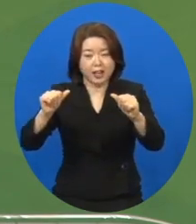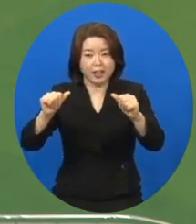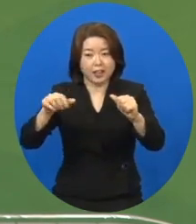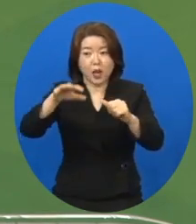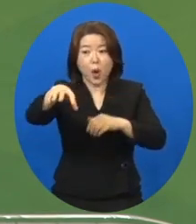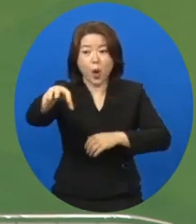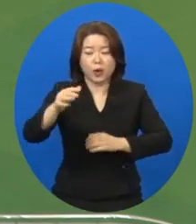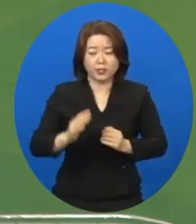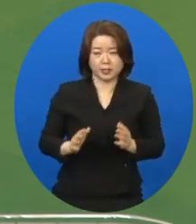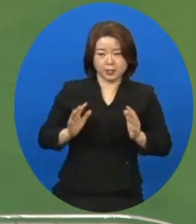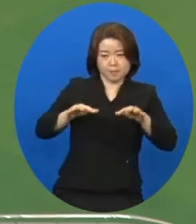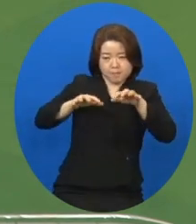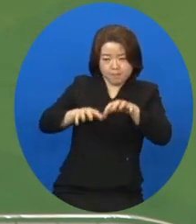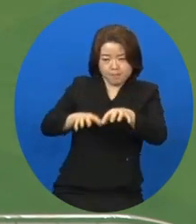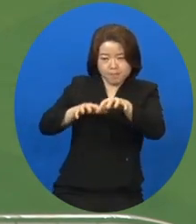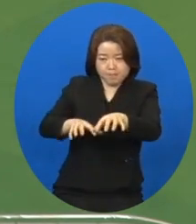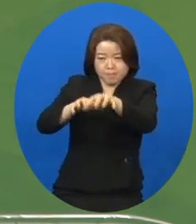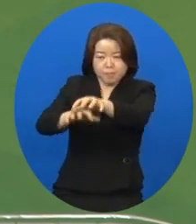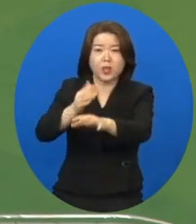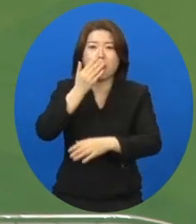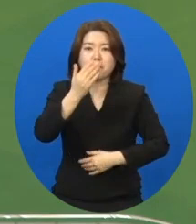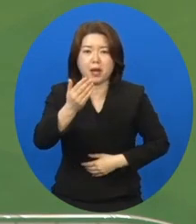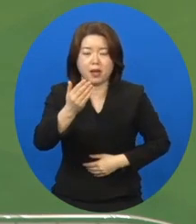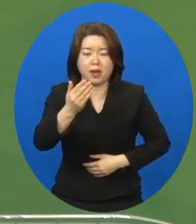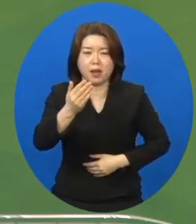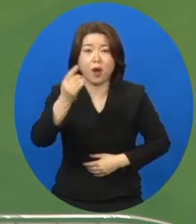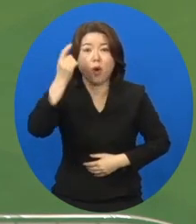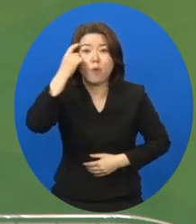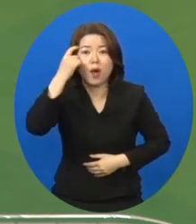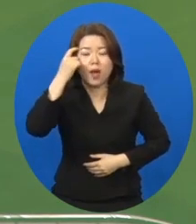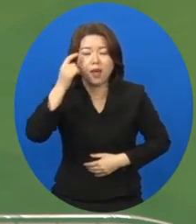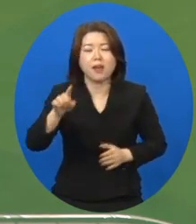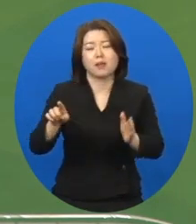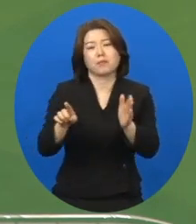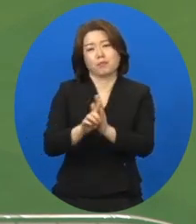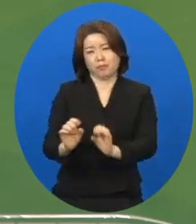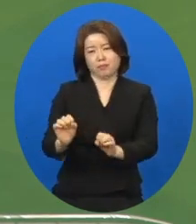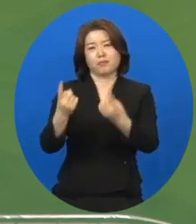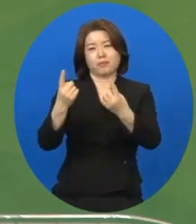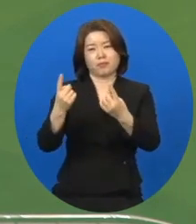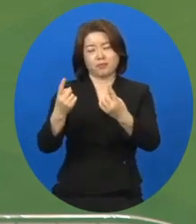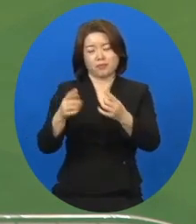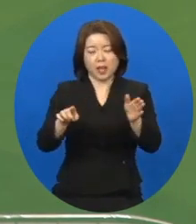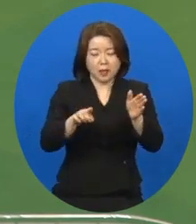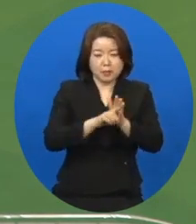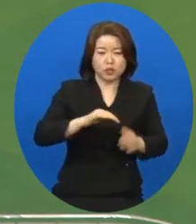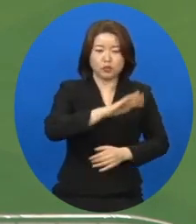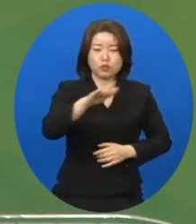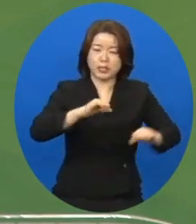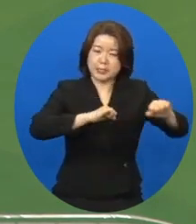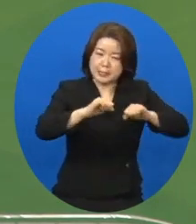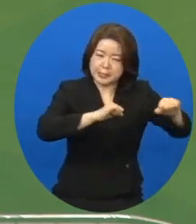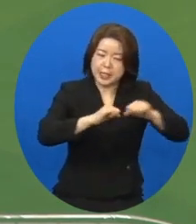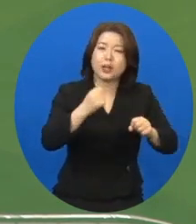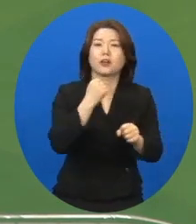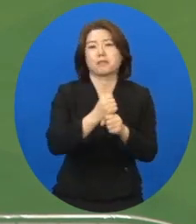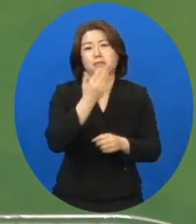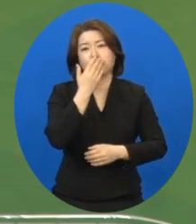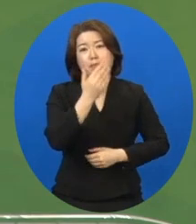합니다. 믿음인 거예요. 믿음은 우리를 움직이게 만듭니다. 믿는 쪽으로 가게 만드는